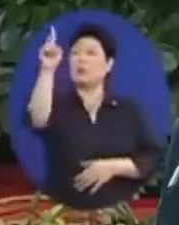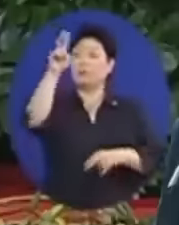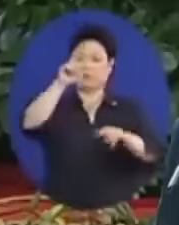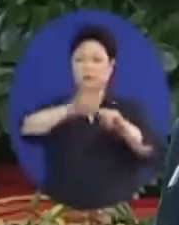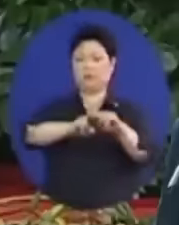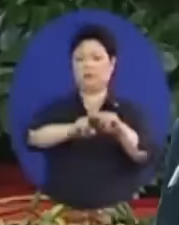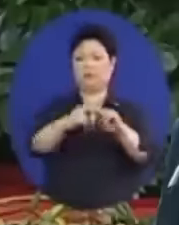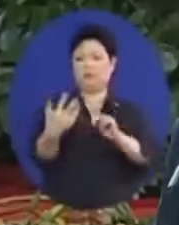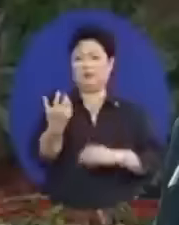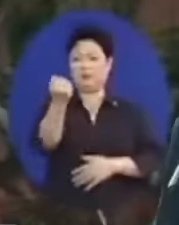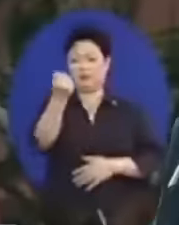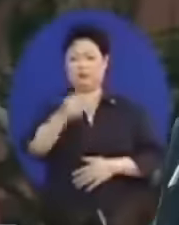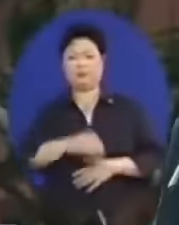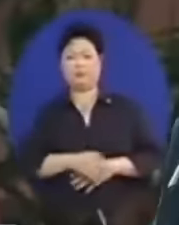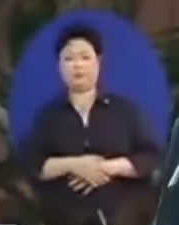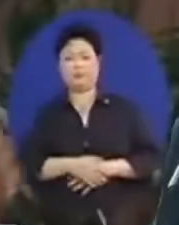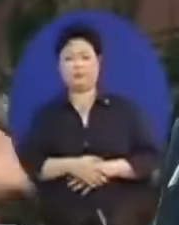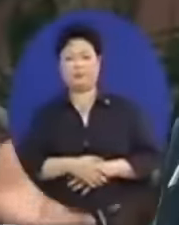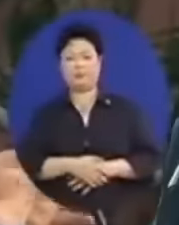가지고